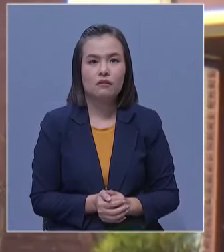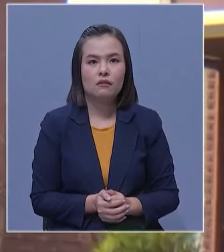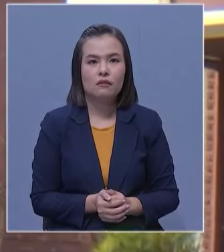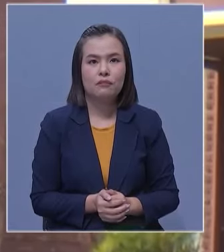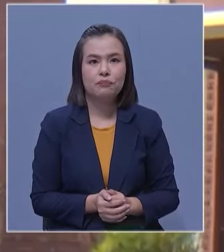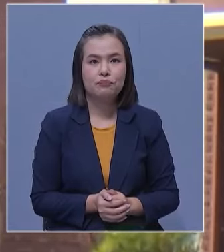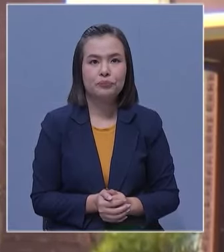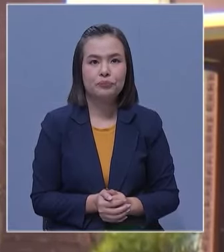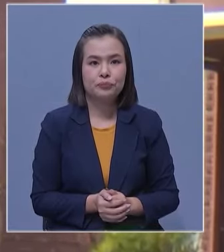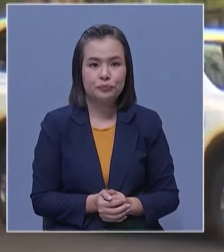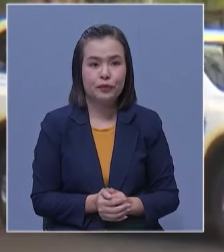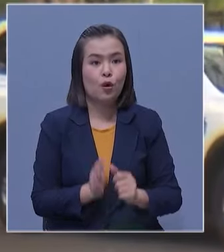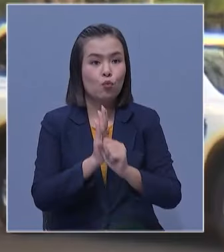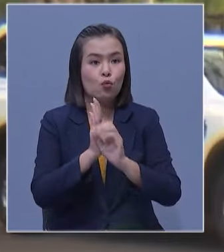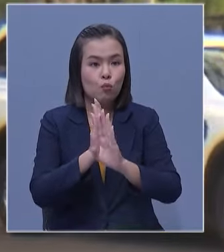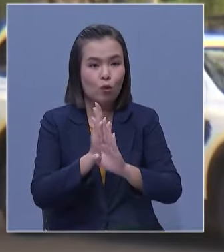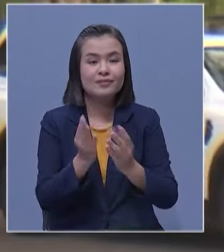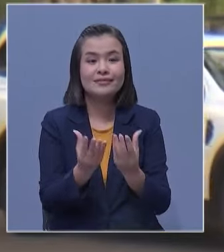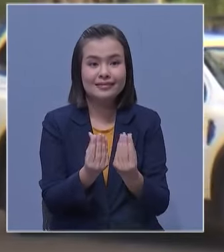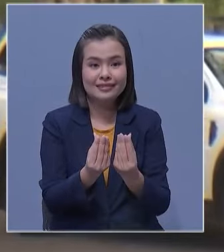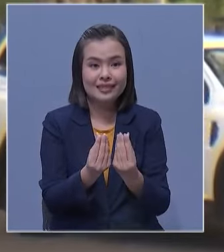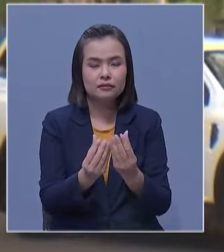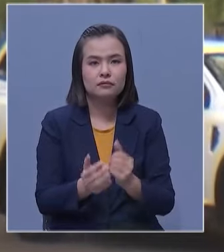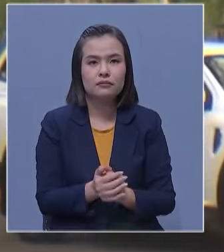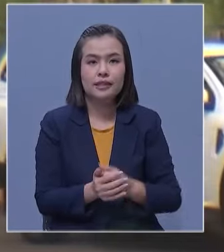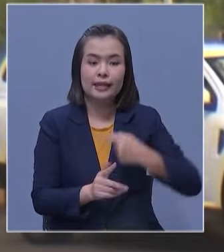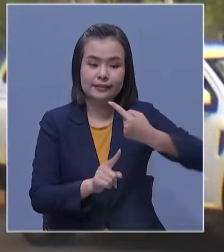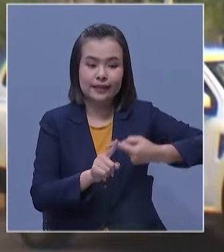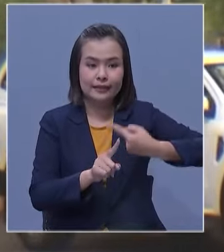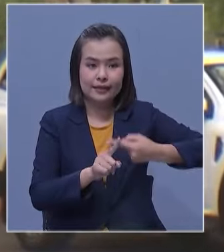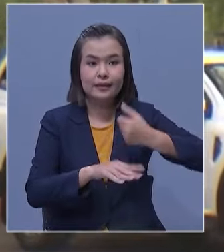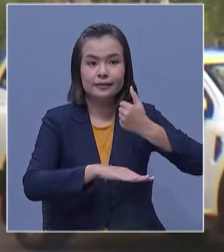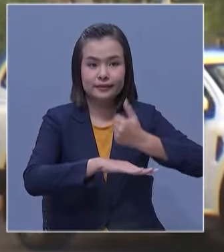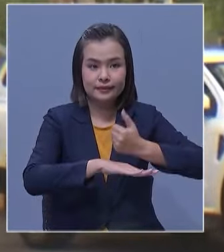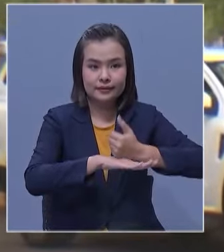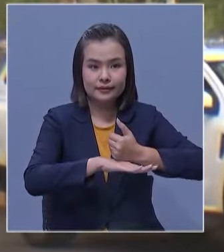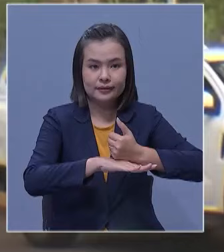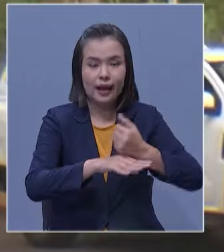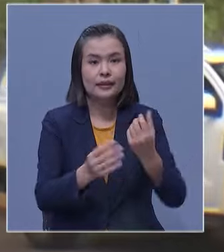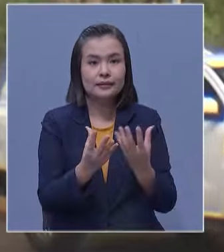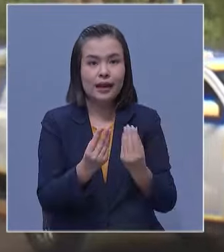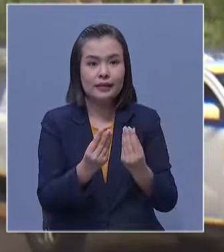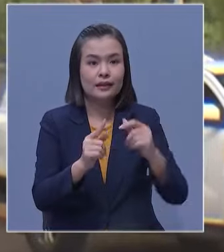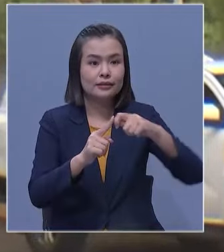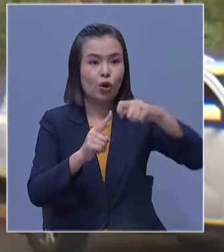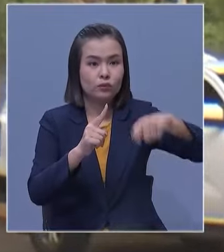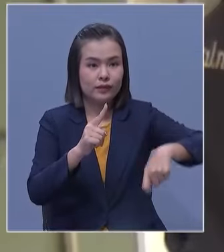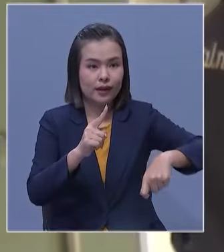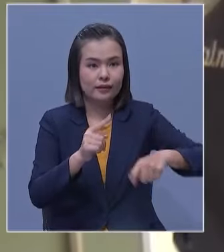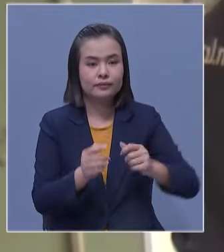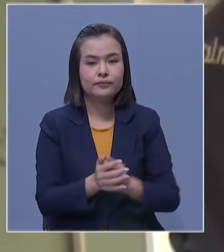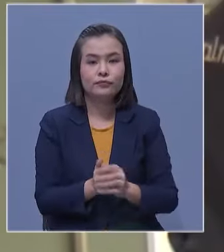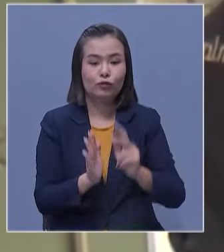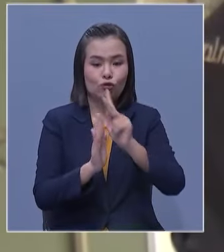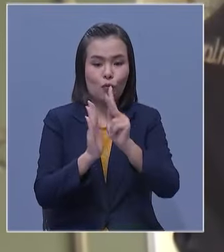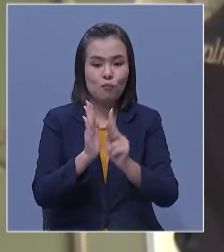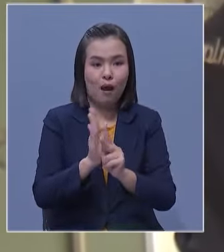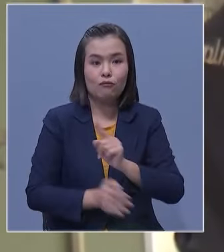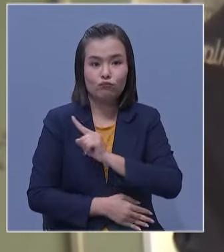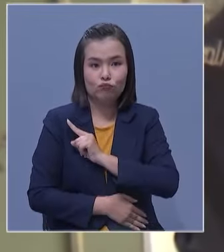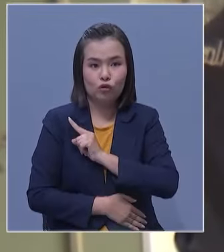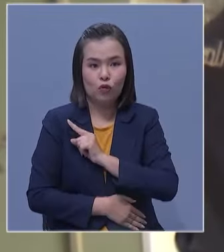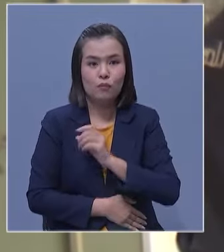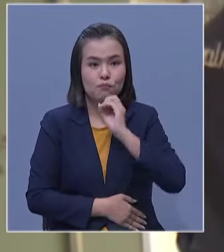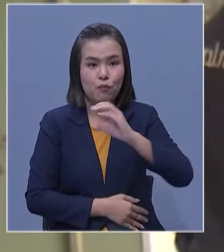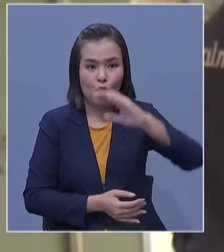ปฏิรูปที่ดินจังหวัดอุบลราชธานีรักษาราชการแทนปฏิรูปที่ดินจังหวัดนครราชสีมาและนิติกรเาแจ้งความกับ